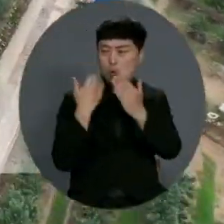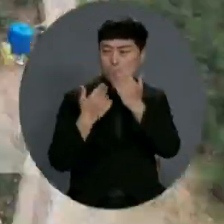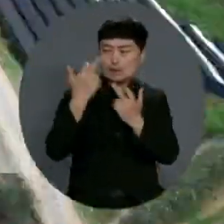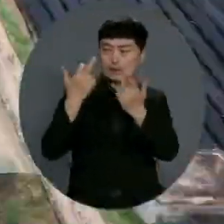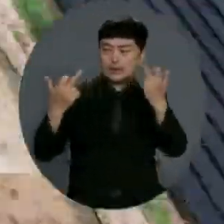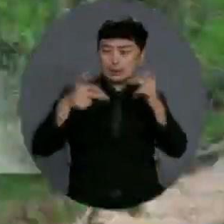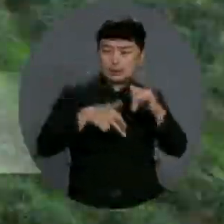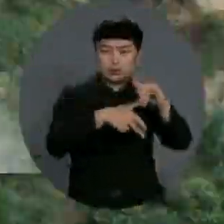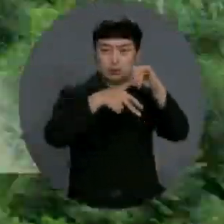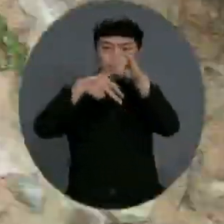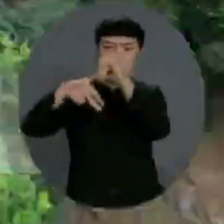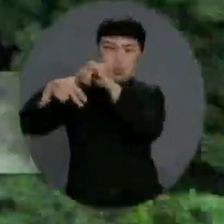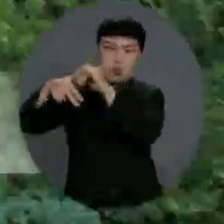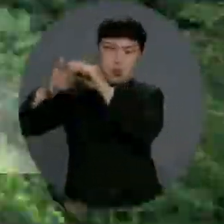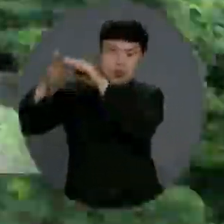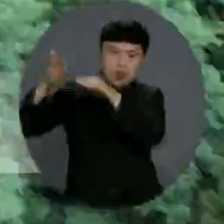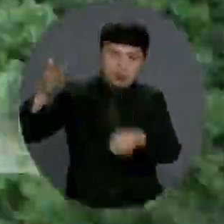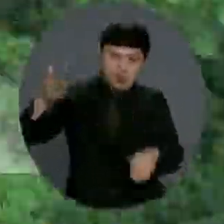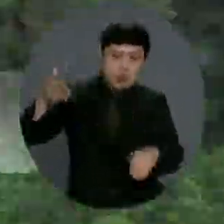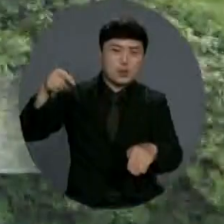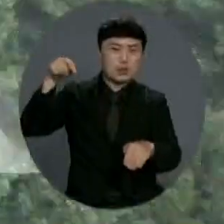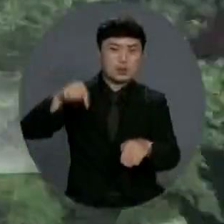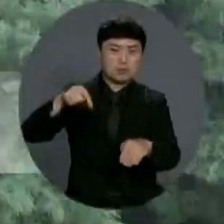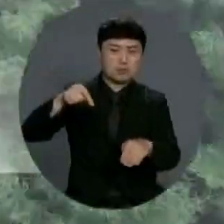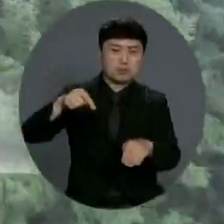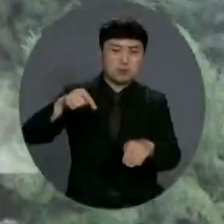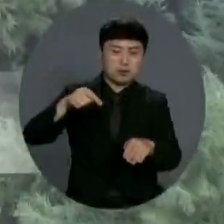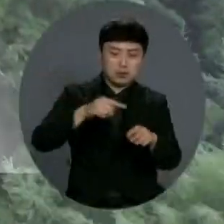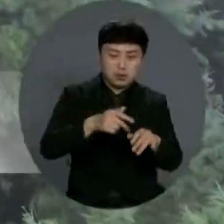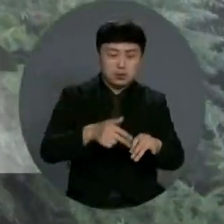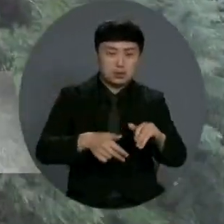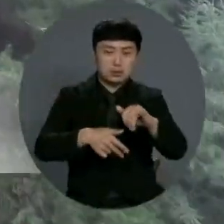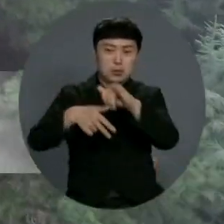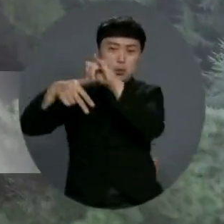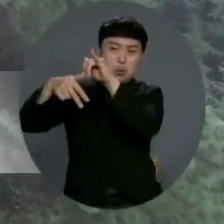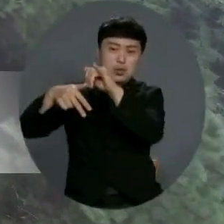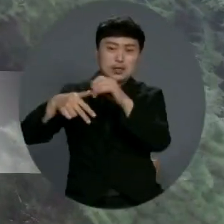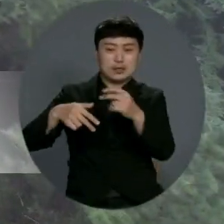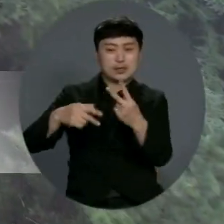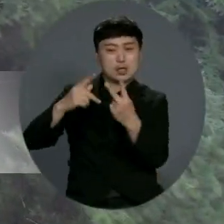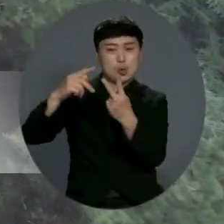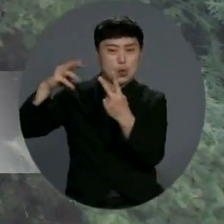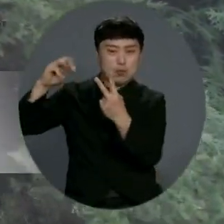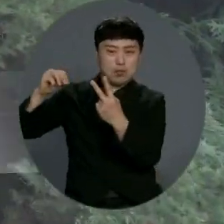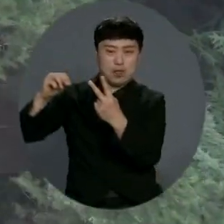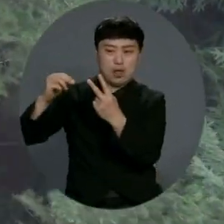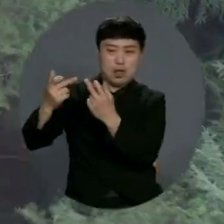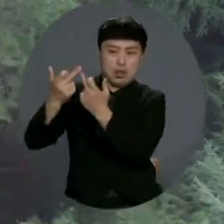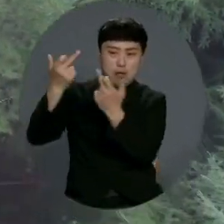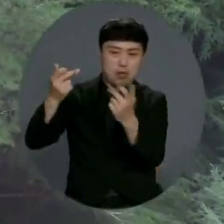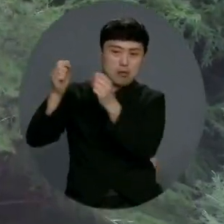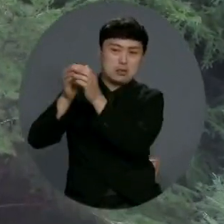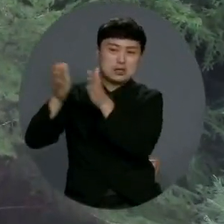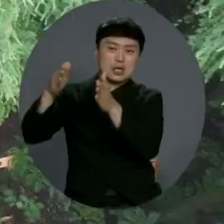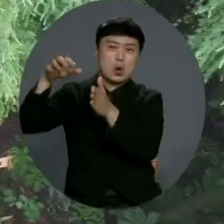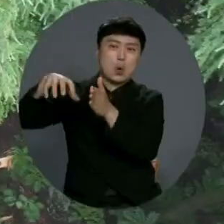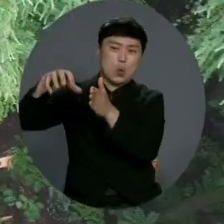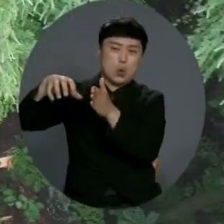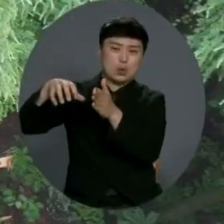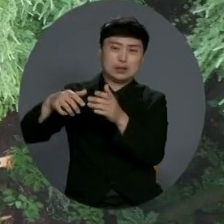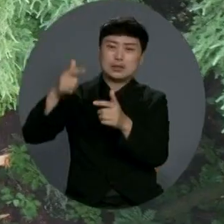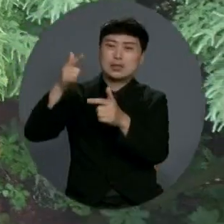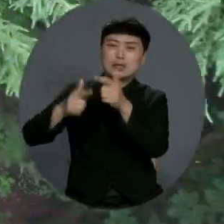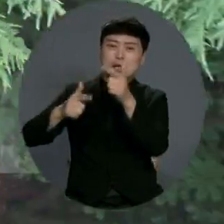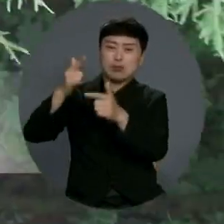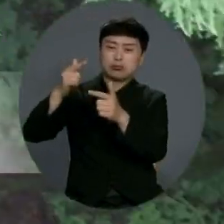봤습니다. 날카롭게 잘린 절개면을 따라 2km 가까이 오르자 산사태가 시작된 지점이 나옵니다. 몇 그루의